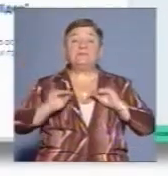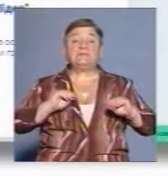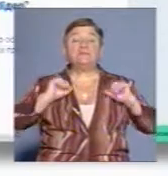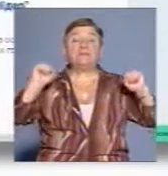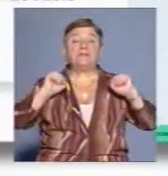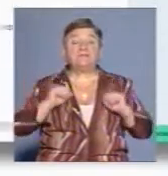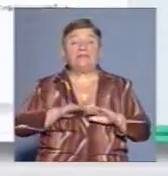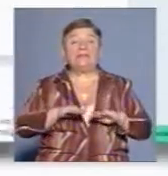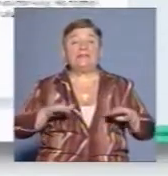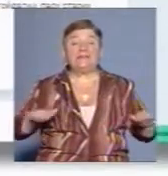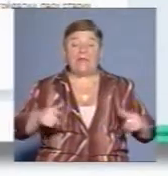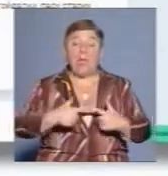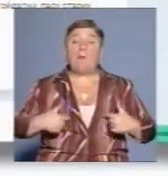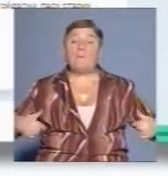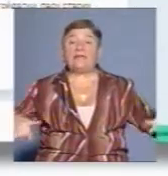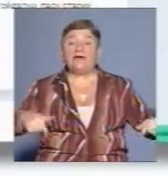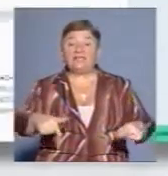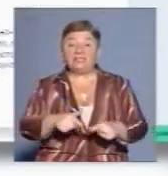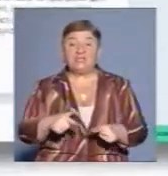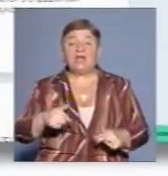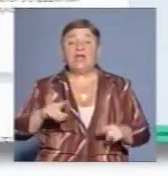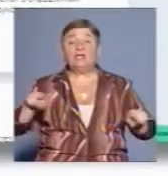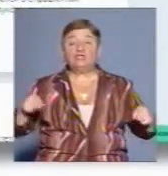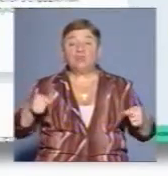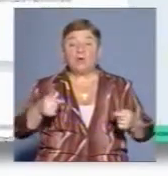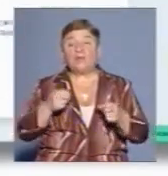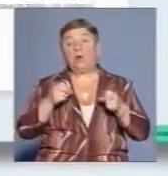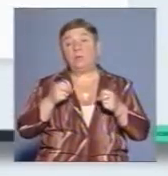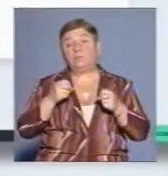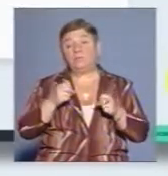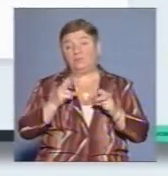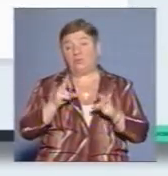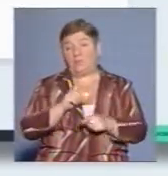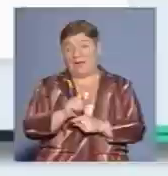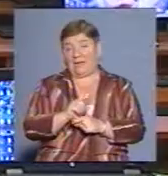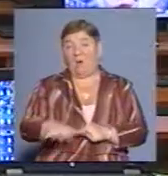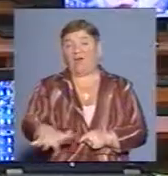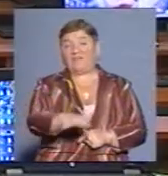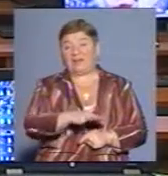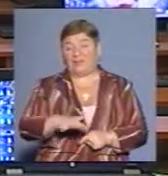спортивних та дитячих майданчиків, енергозбереження, створення безпечного та комфортного кварталу.